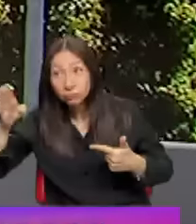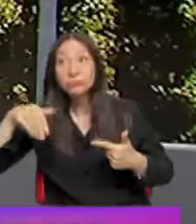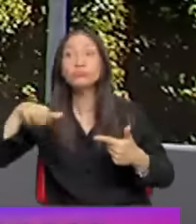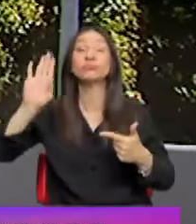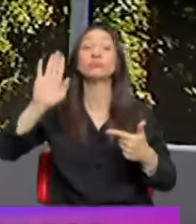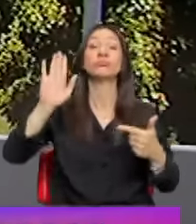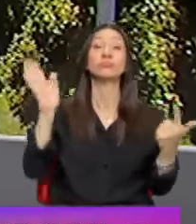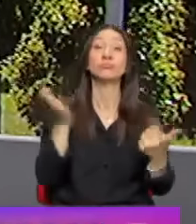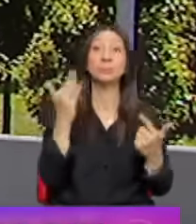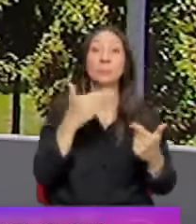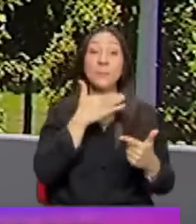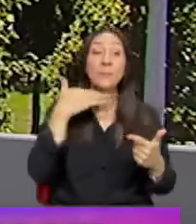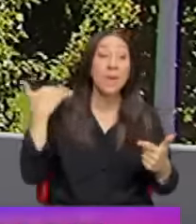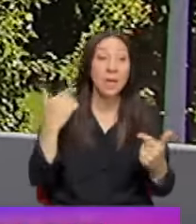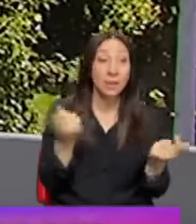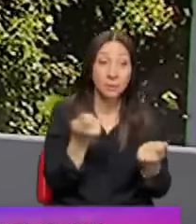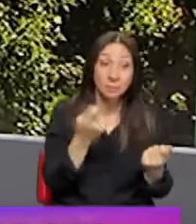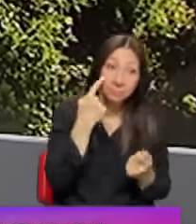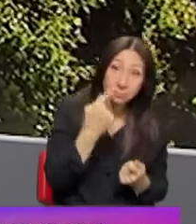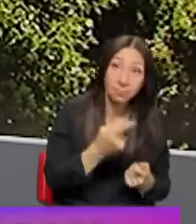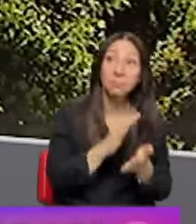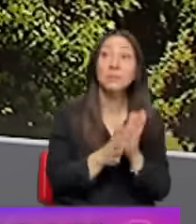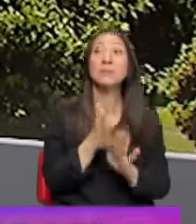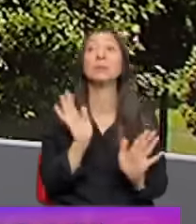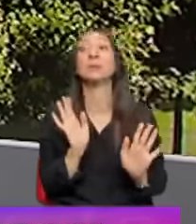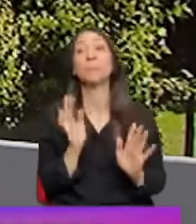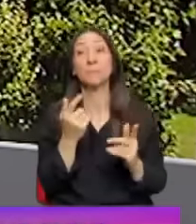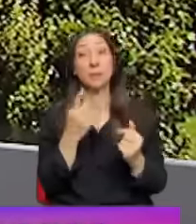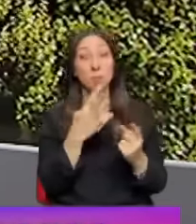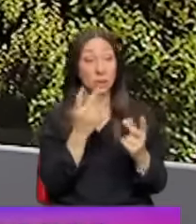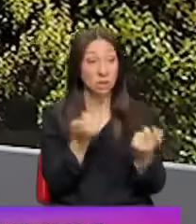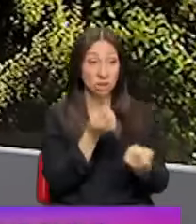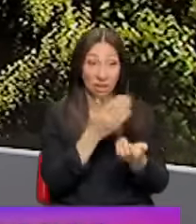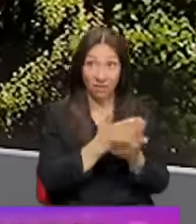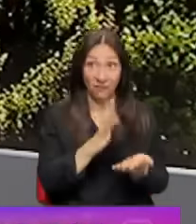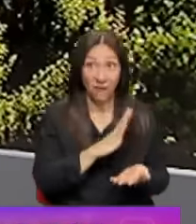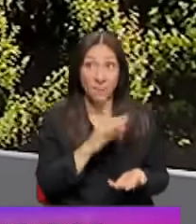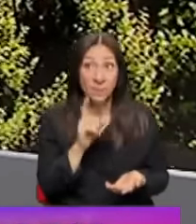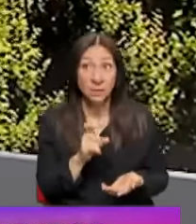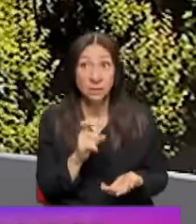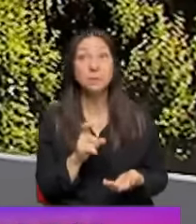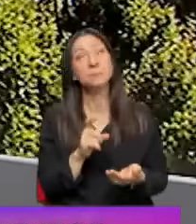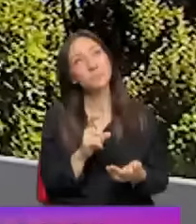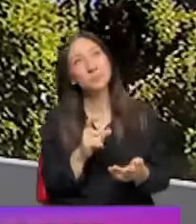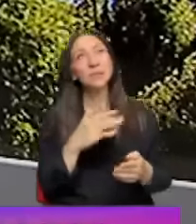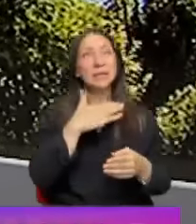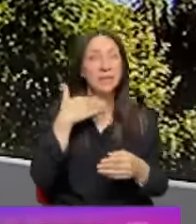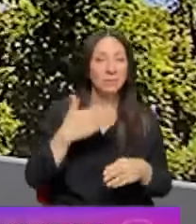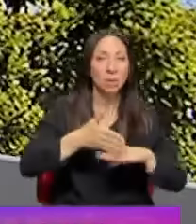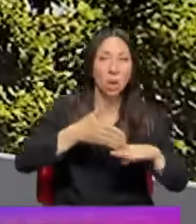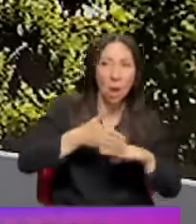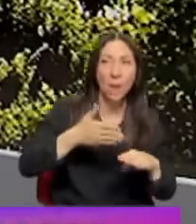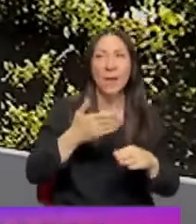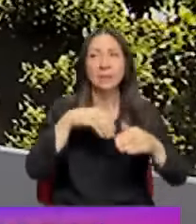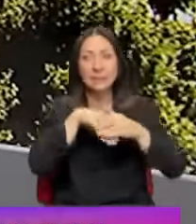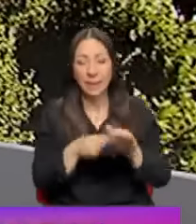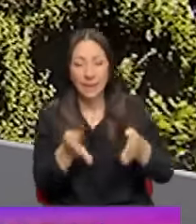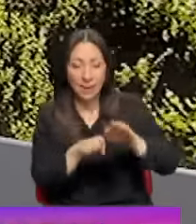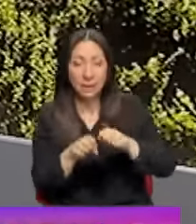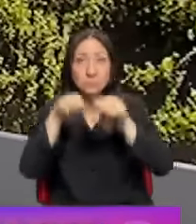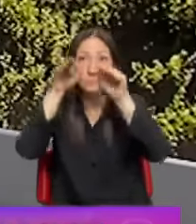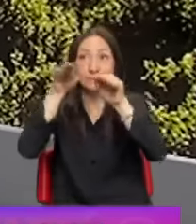yoksa hala kurban kesim işleri bitmedi mi? Biraz onunla ilgili işler devam ediyor olabilir. İşte kesme, doğrama, saklama,